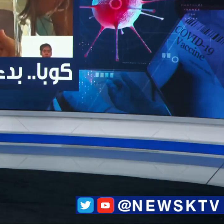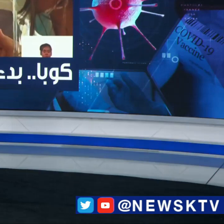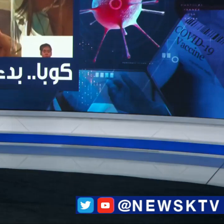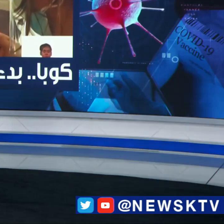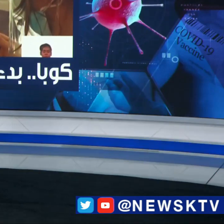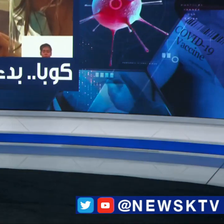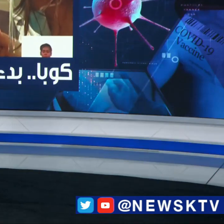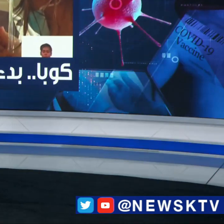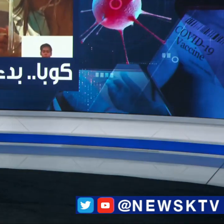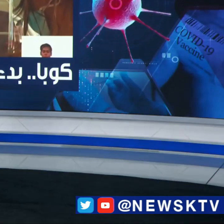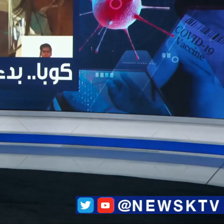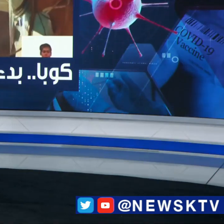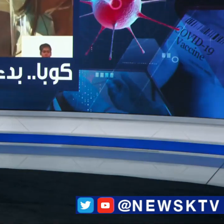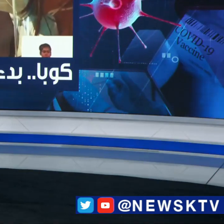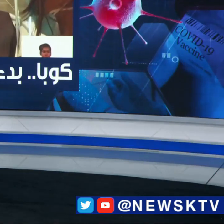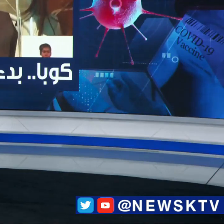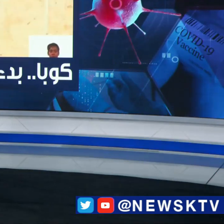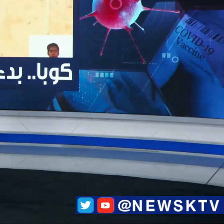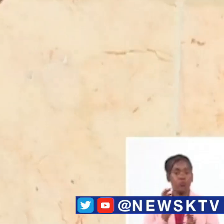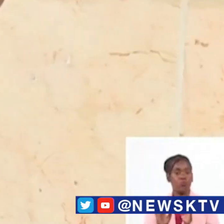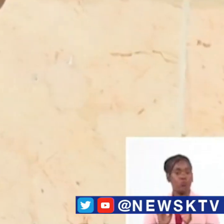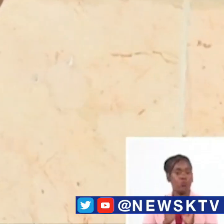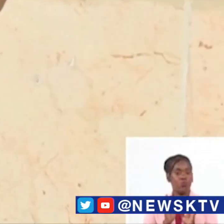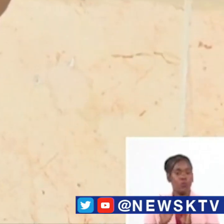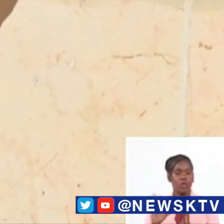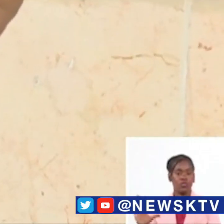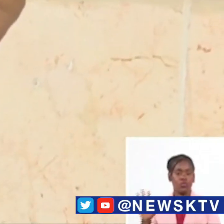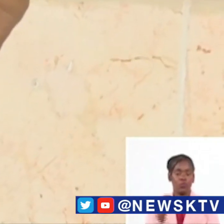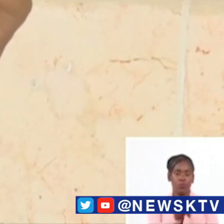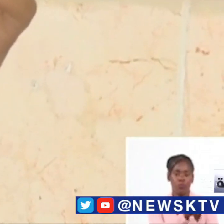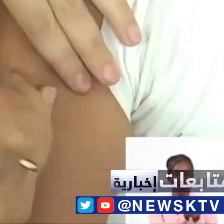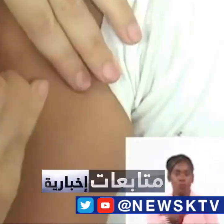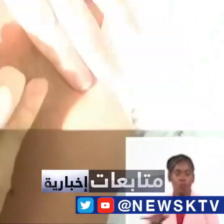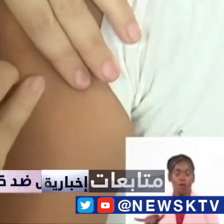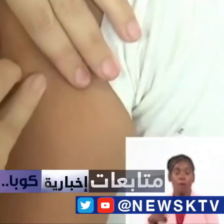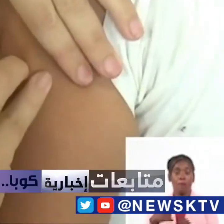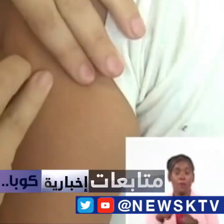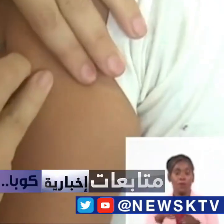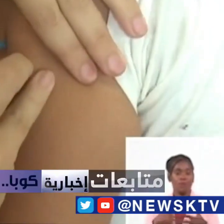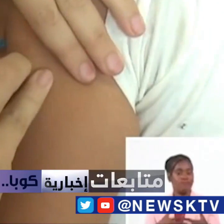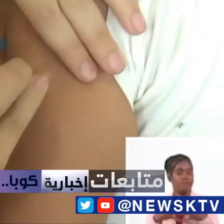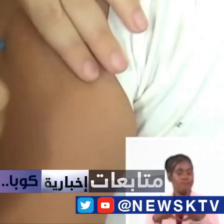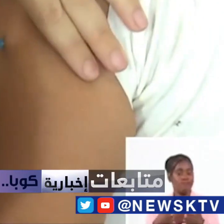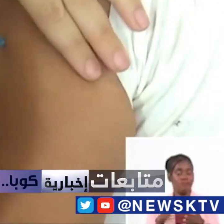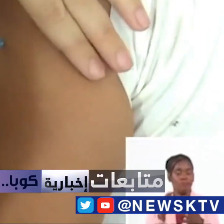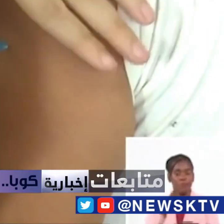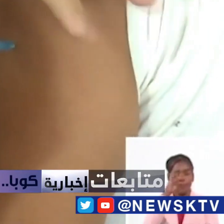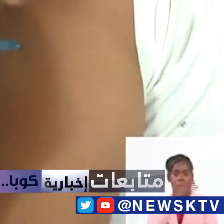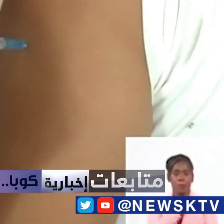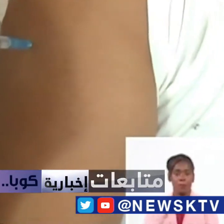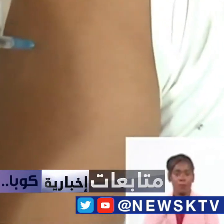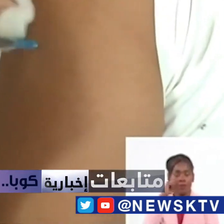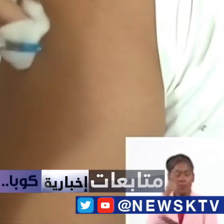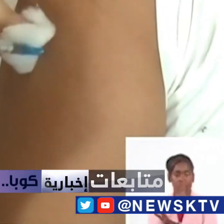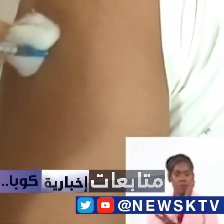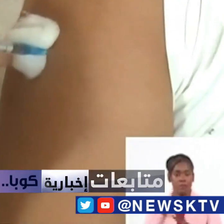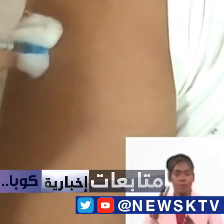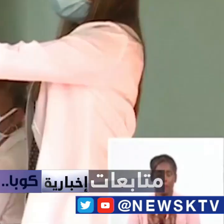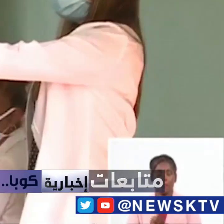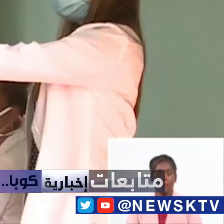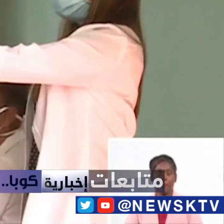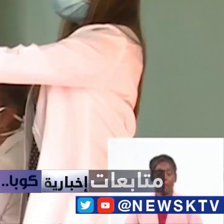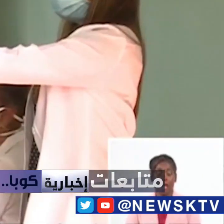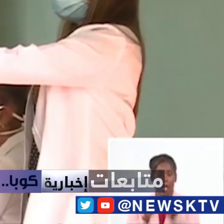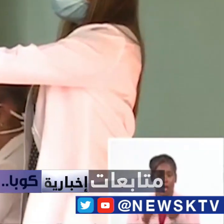بين 2 و18 عاما. هو شرط وضعته الحكومة قبل إعادة فتح المدارس. لقاح سوبرانا هو ثاني لقاح تعلن